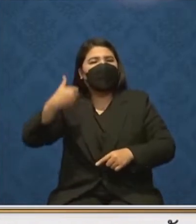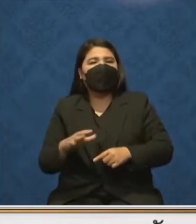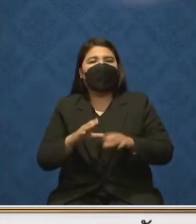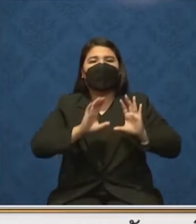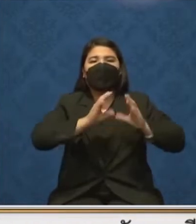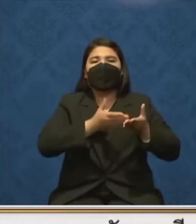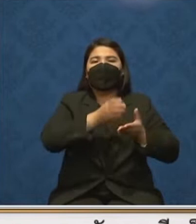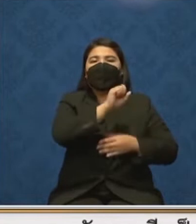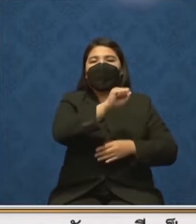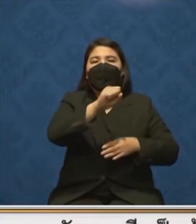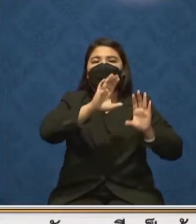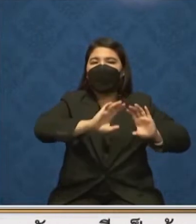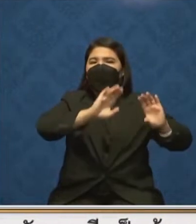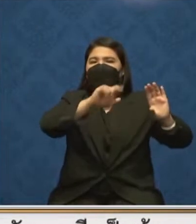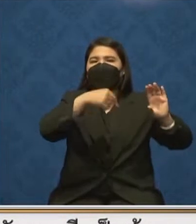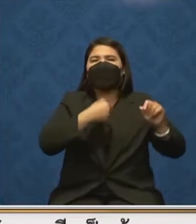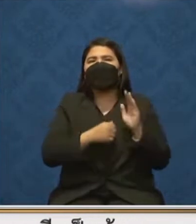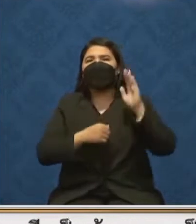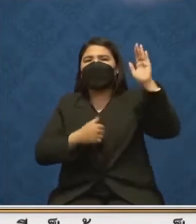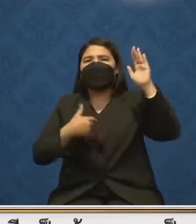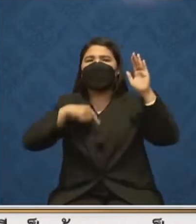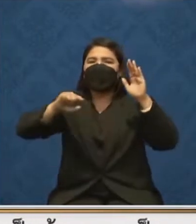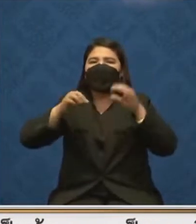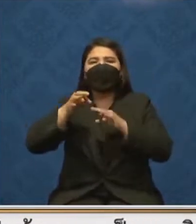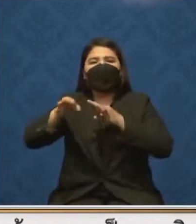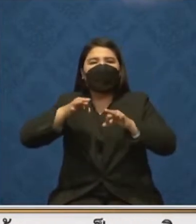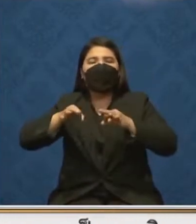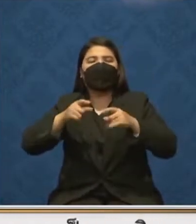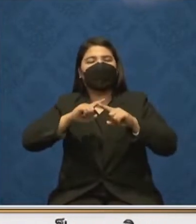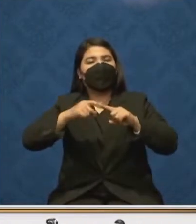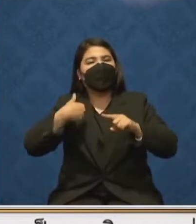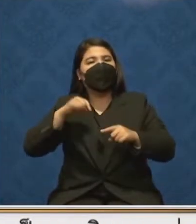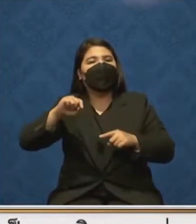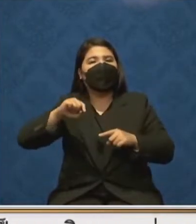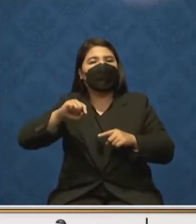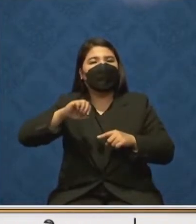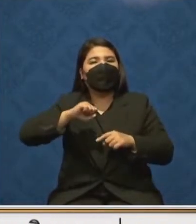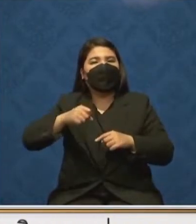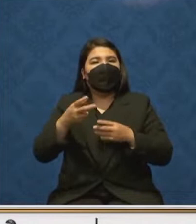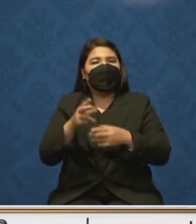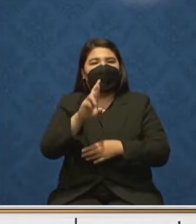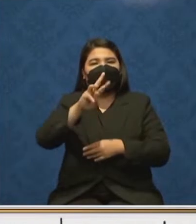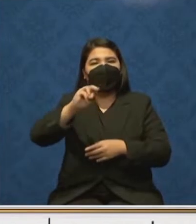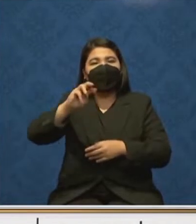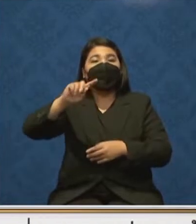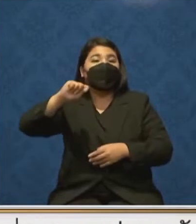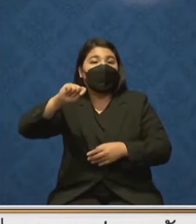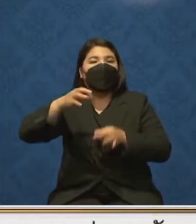รับาลเองกยงมีการลขมาท้งตงให Sinn เรื่องแต่พอฟังทางท่านรัฐมณตรี ชี้แง